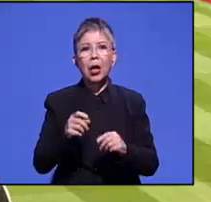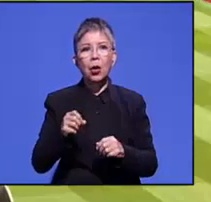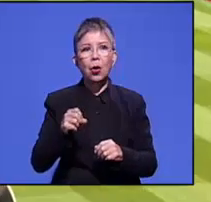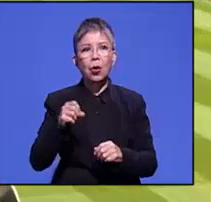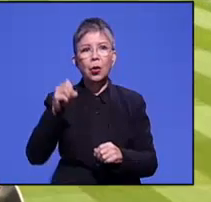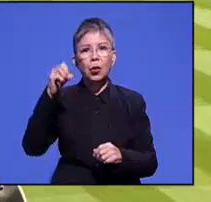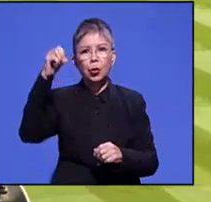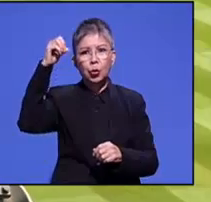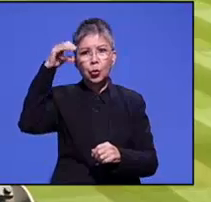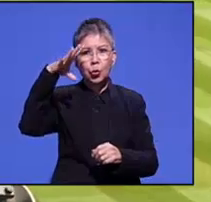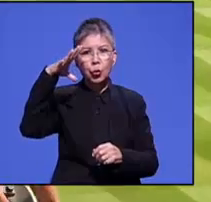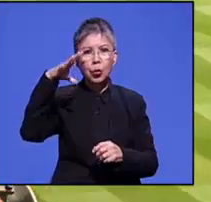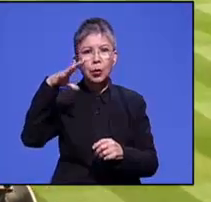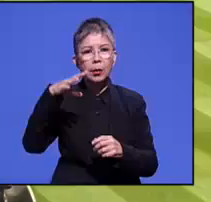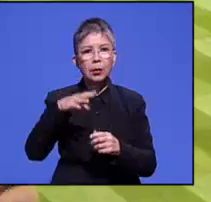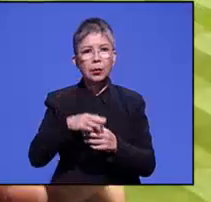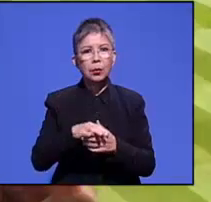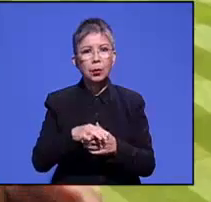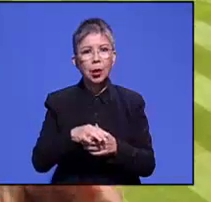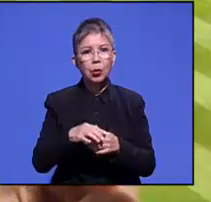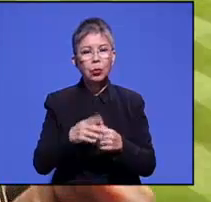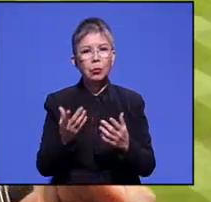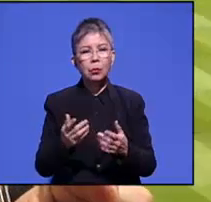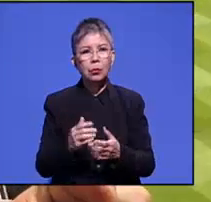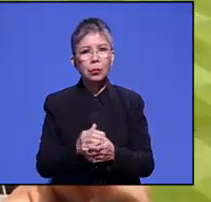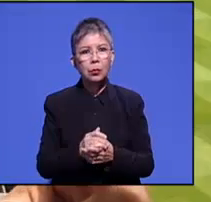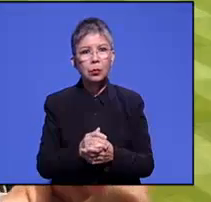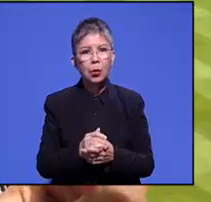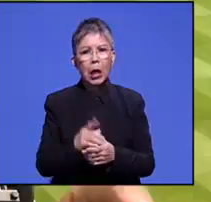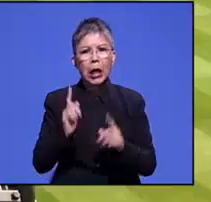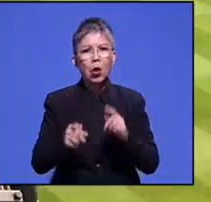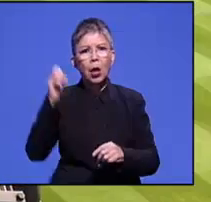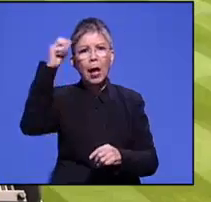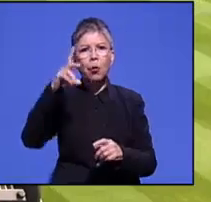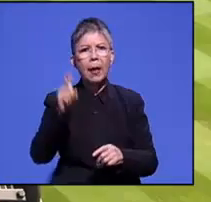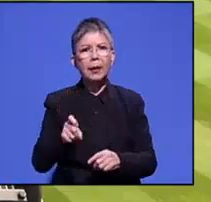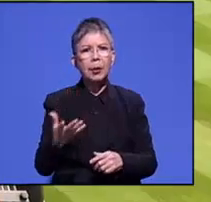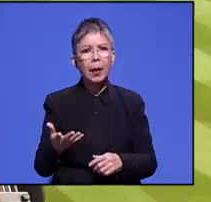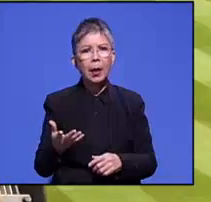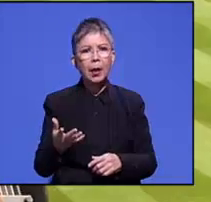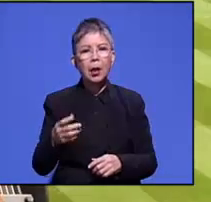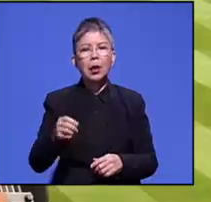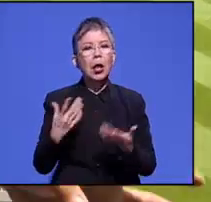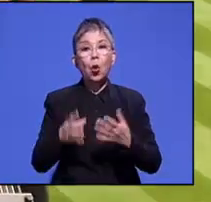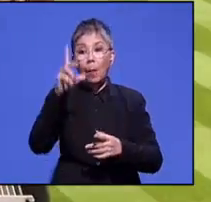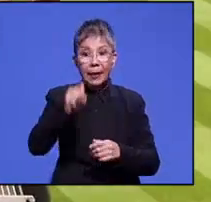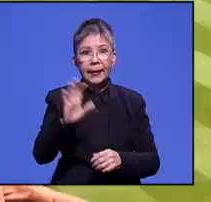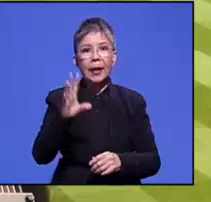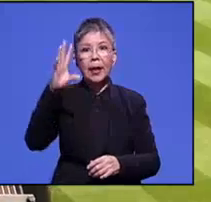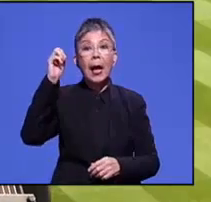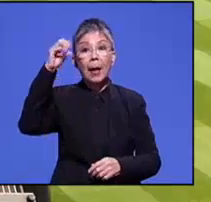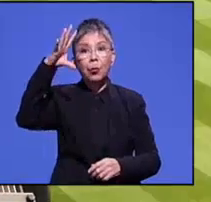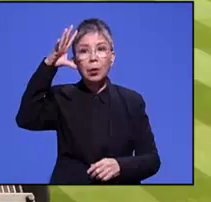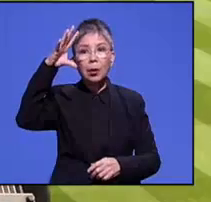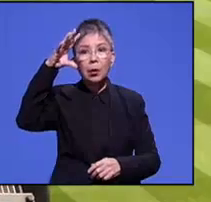masalah jadi power supply aja itu nggak bisa tersambung dan lampunya mati seperti apa Pak lampunya redup dia kedip